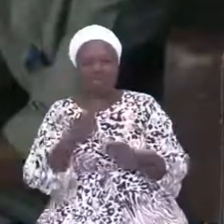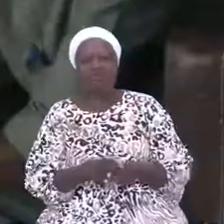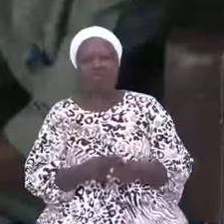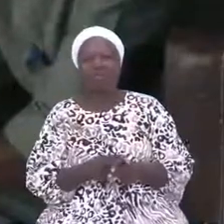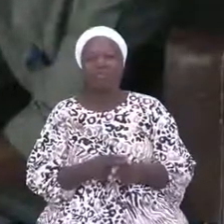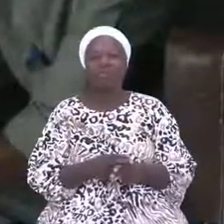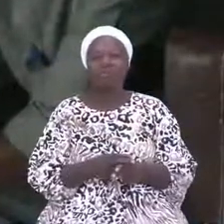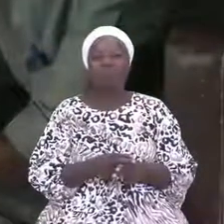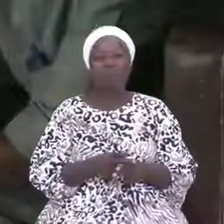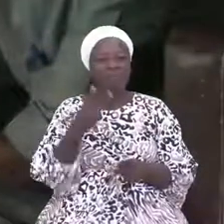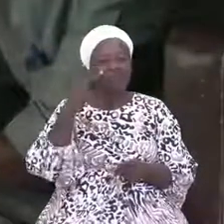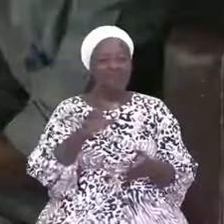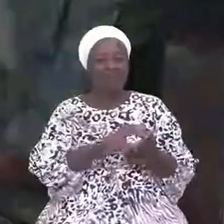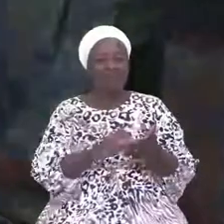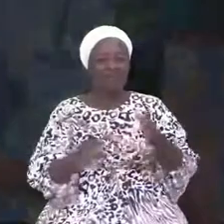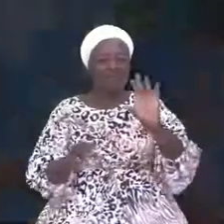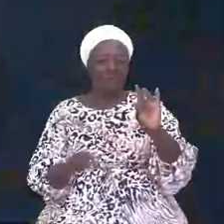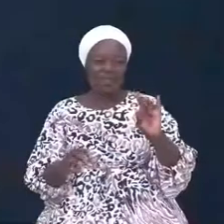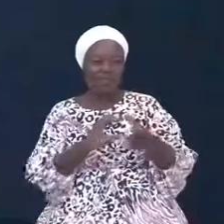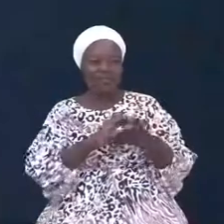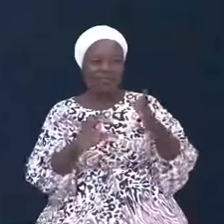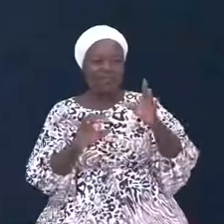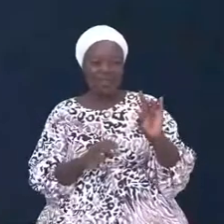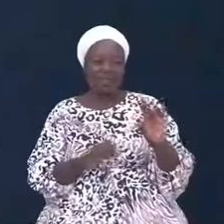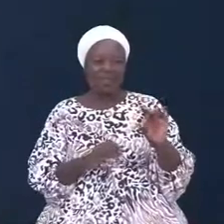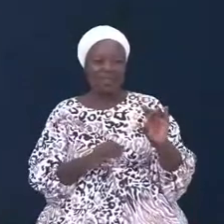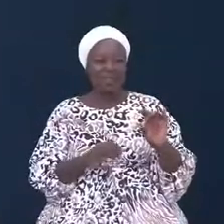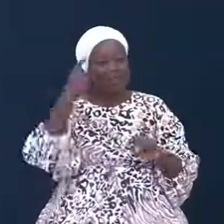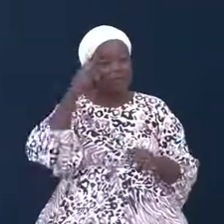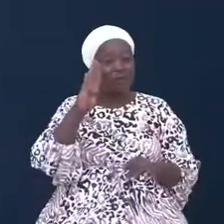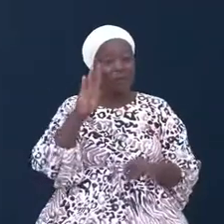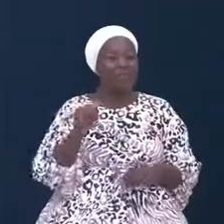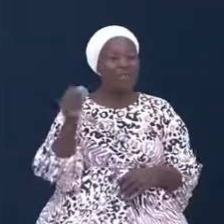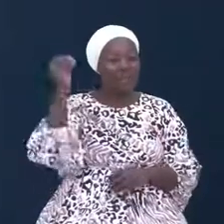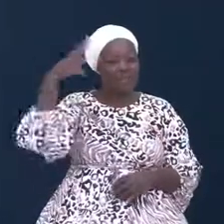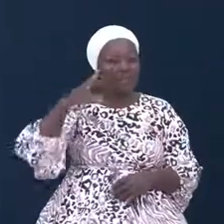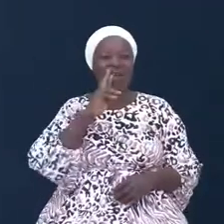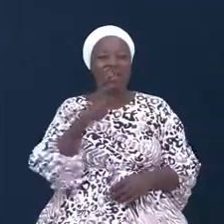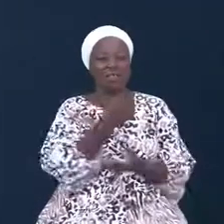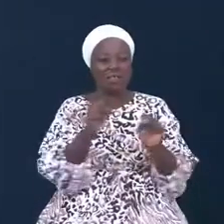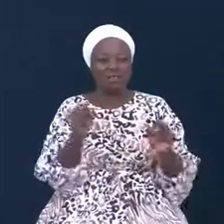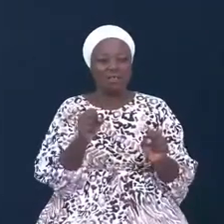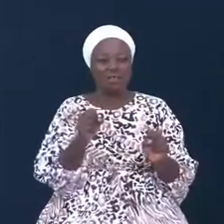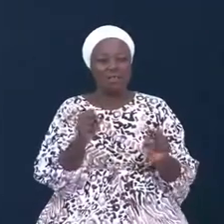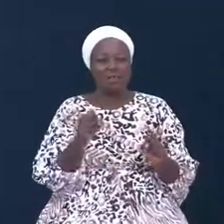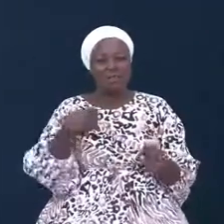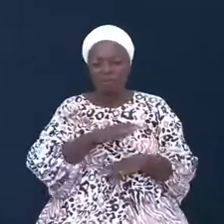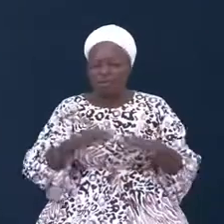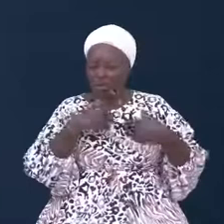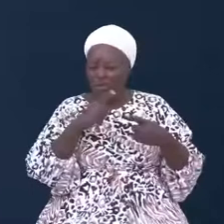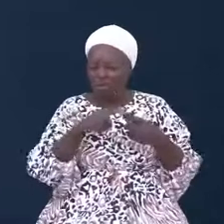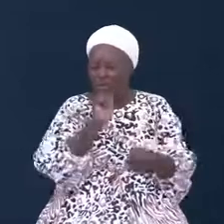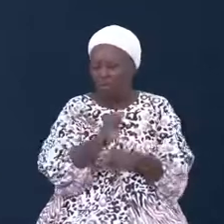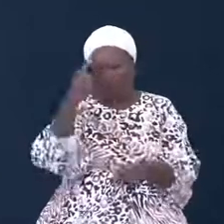va te maintenir sauvé au nom de Jésus. Voyons le verset 8 dit, « Car ce n'est pas la grâce